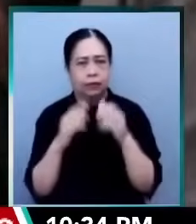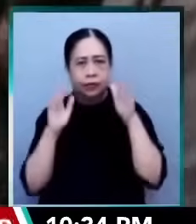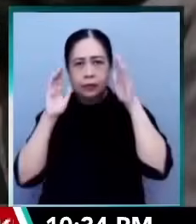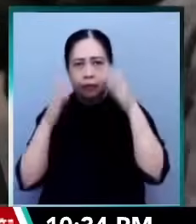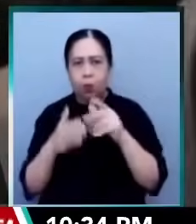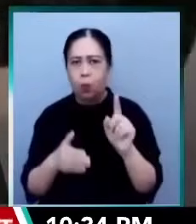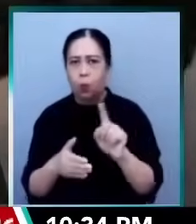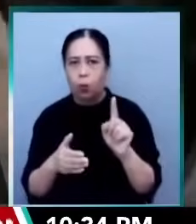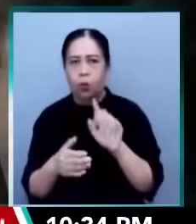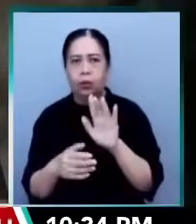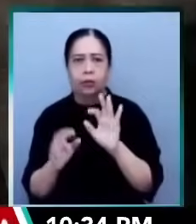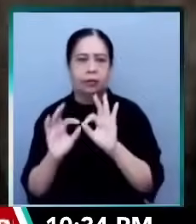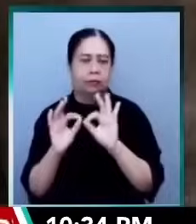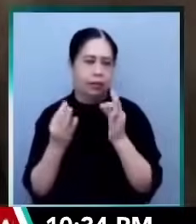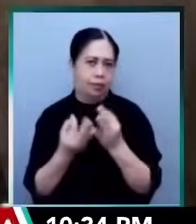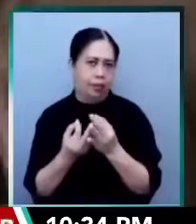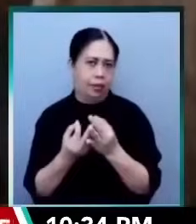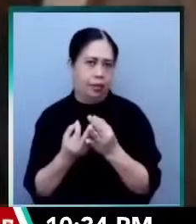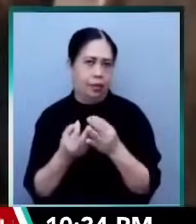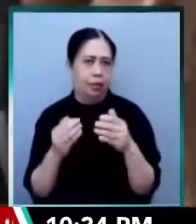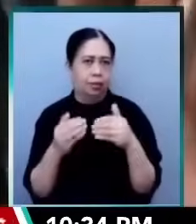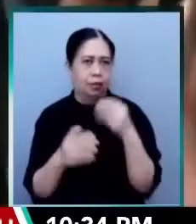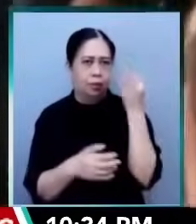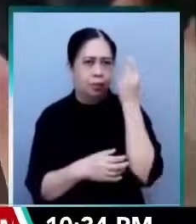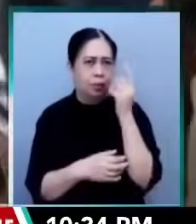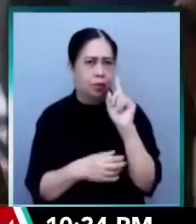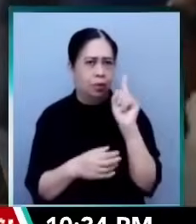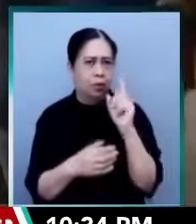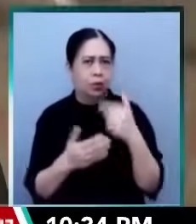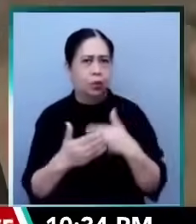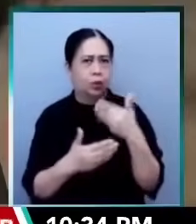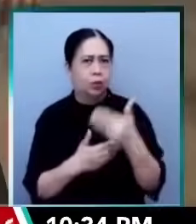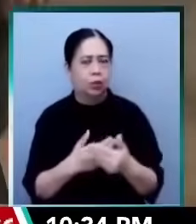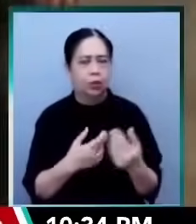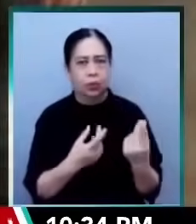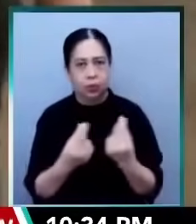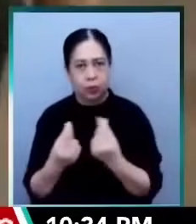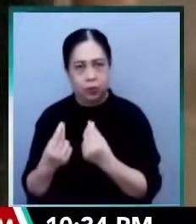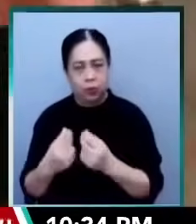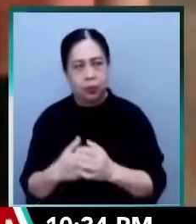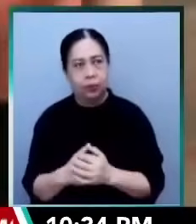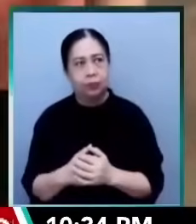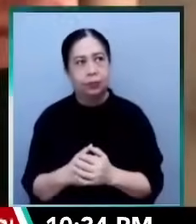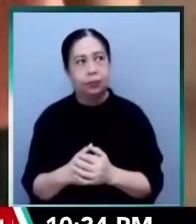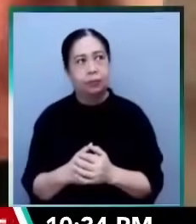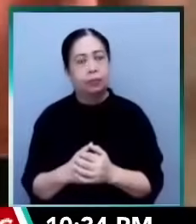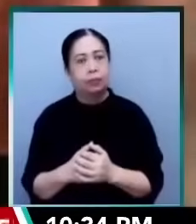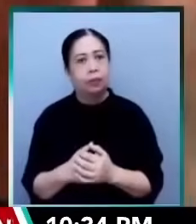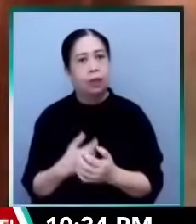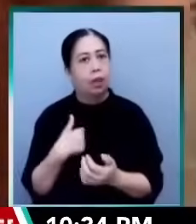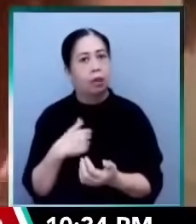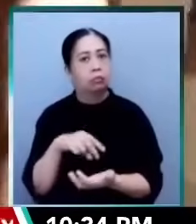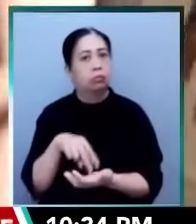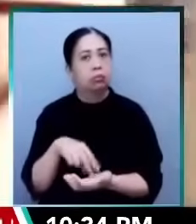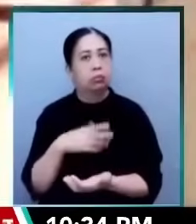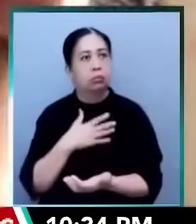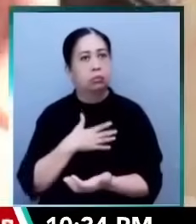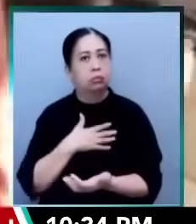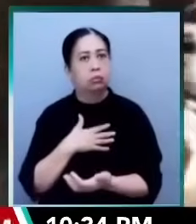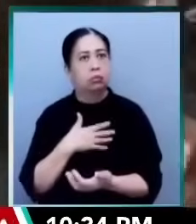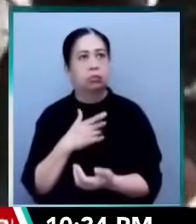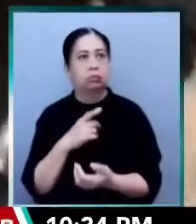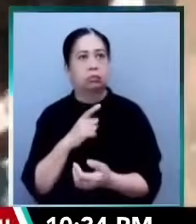ang kanyang pamilya bago pag-isipan ang mga susunod niyang hakbang. I stand by my innocence and I'm